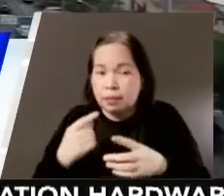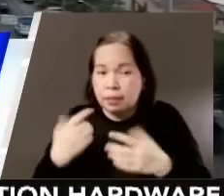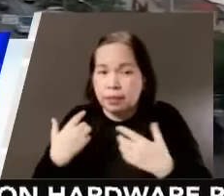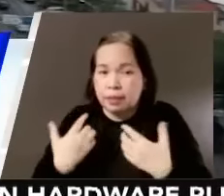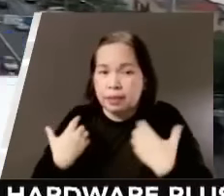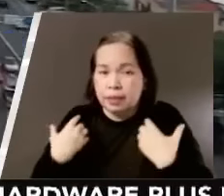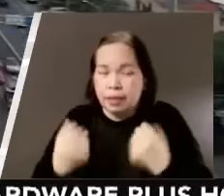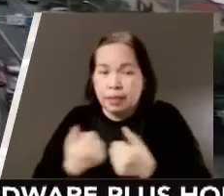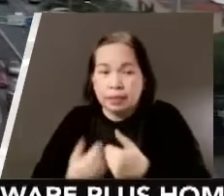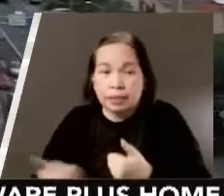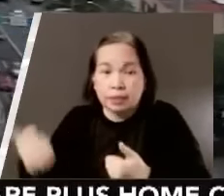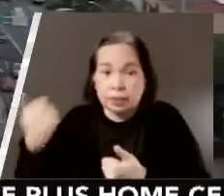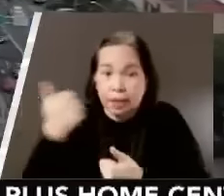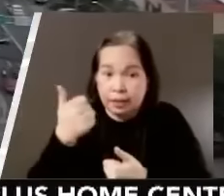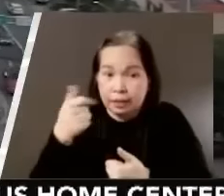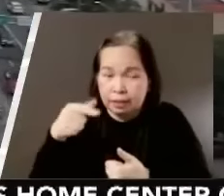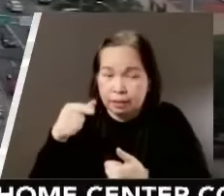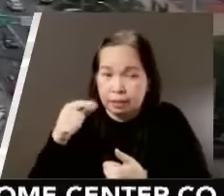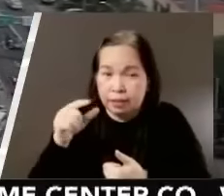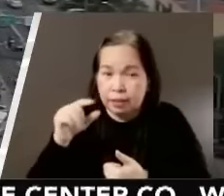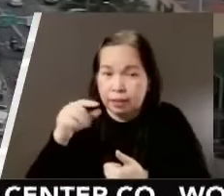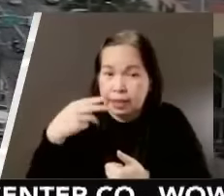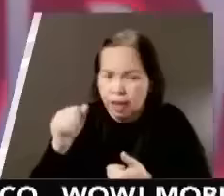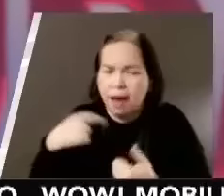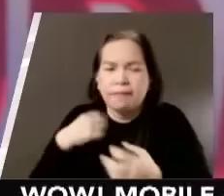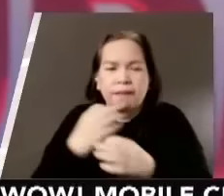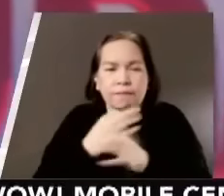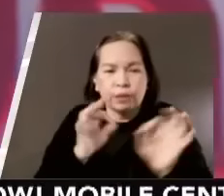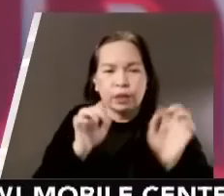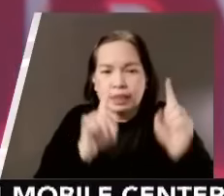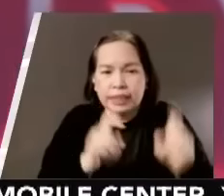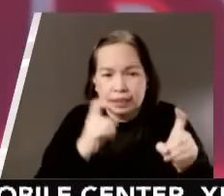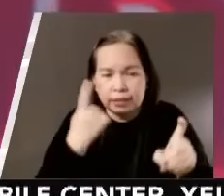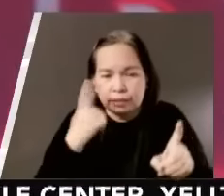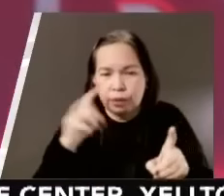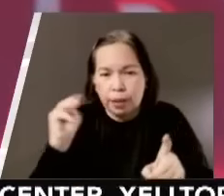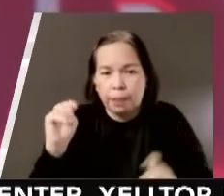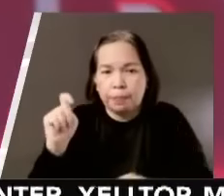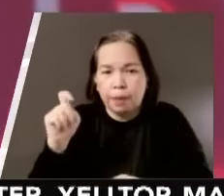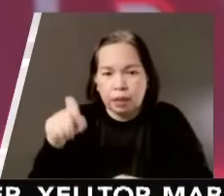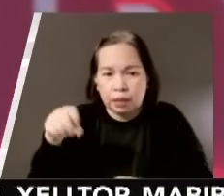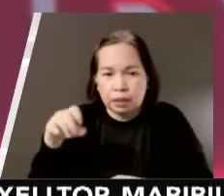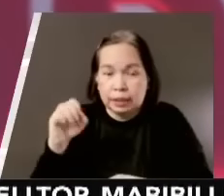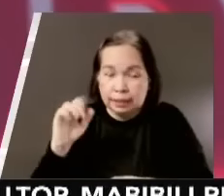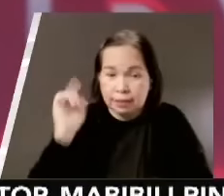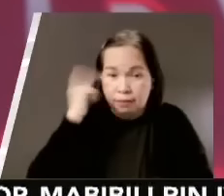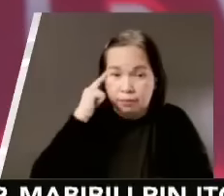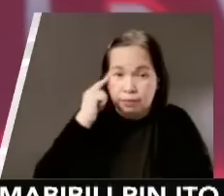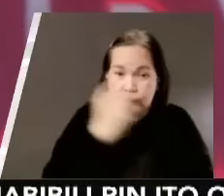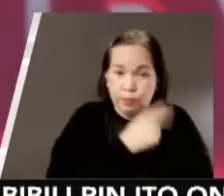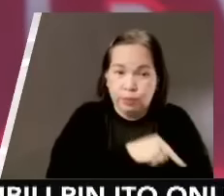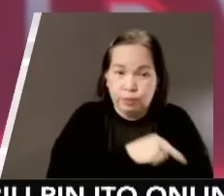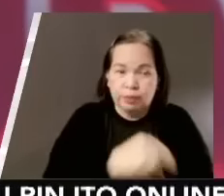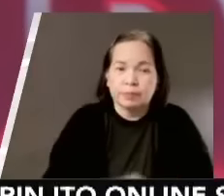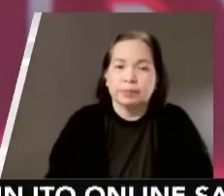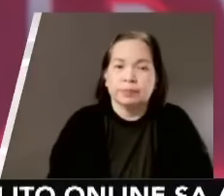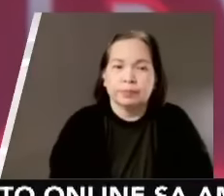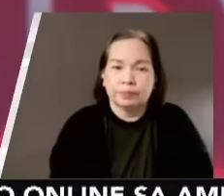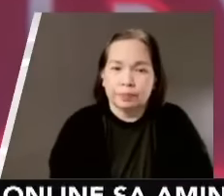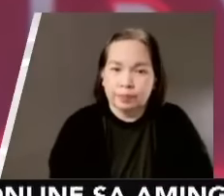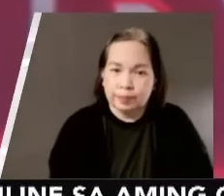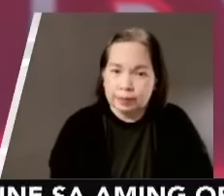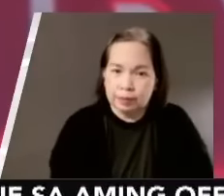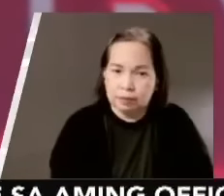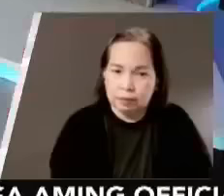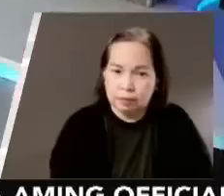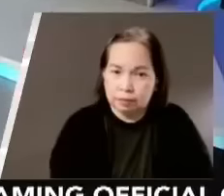testing services ang mga government hospital. Mga kapuso, may aasahan pong rollback sa presyo ng petrolyo sa susunod na